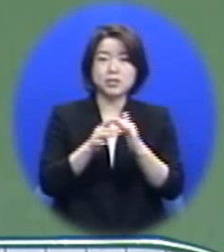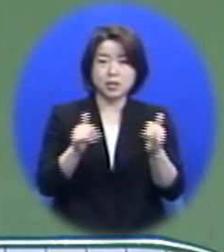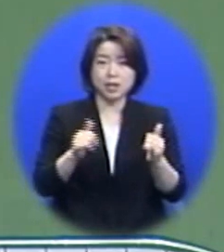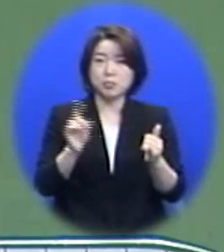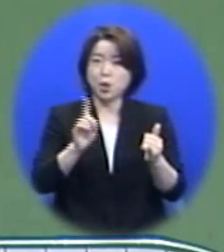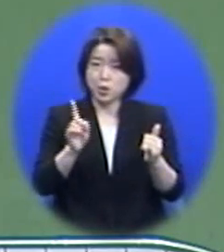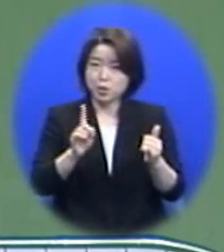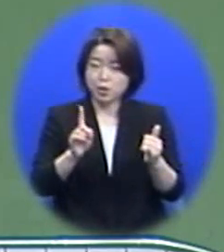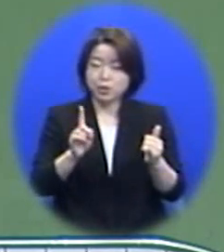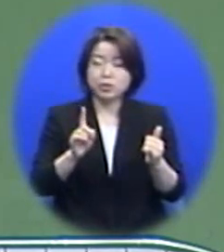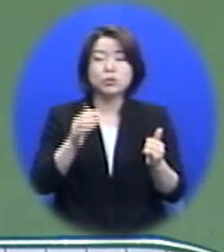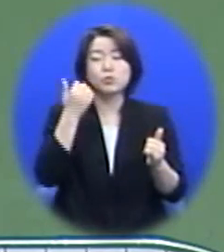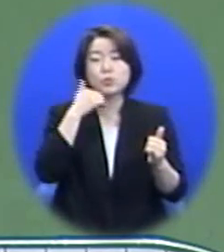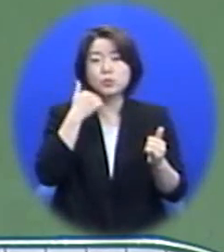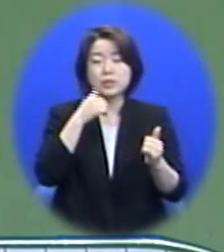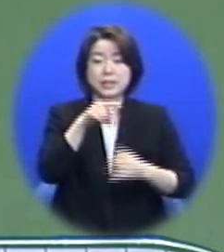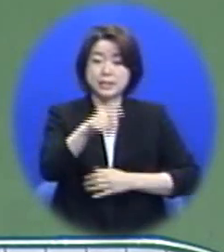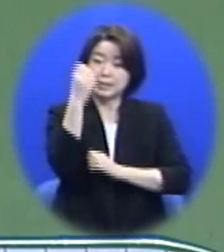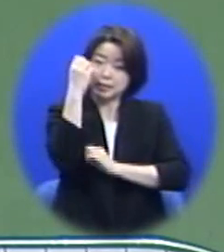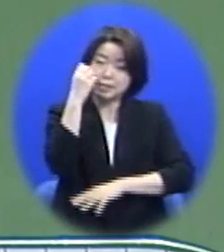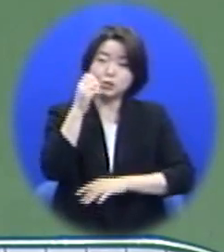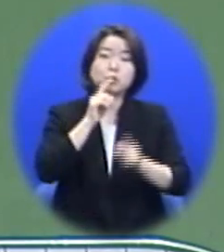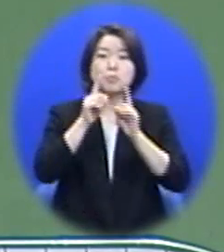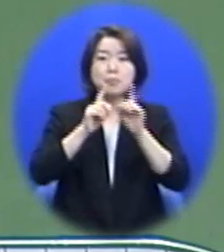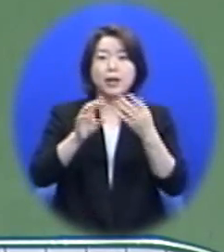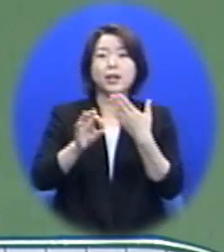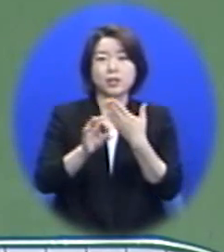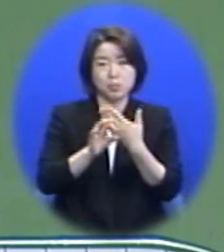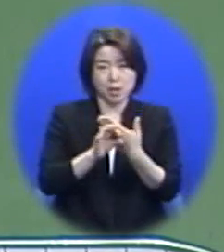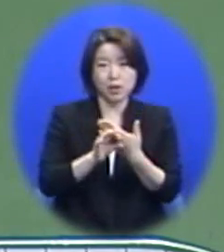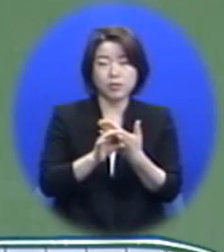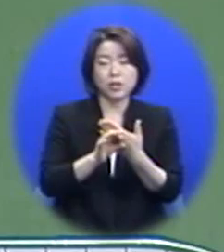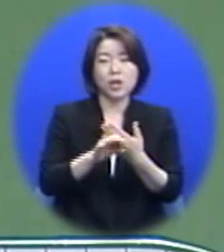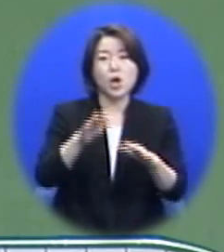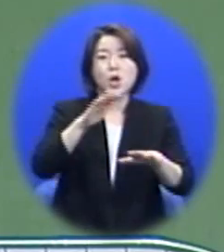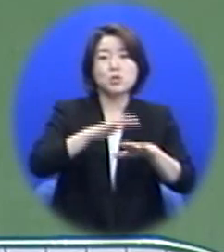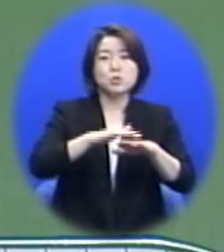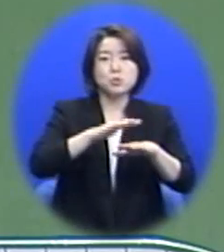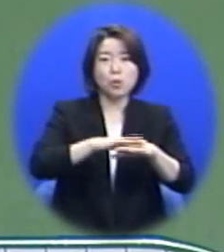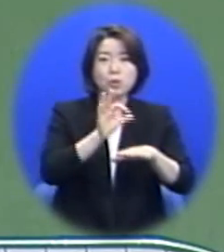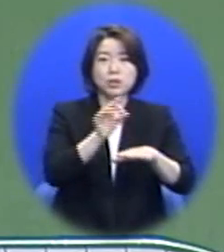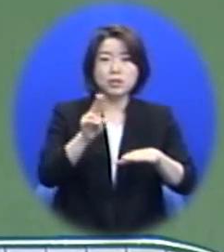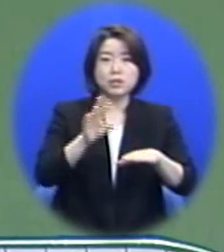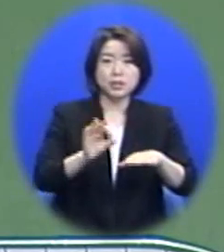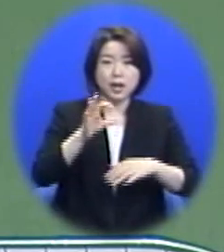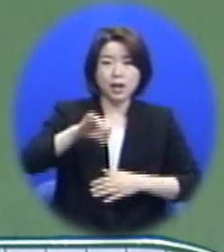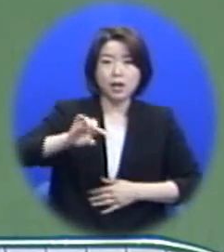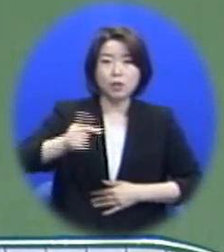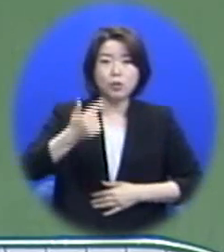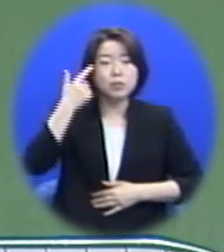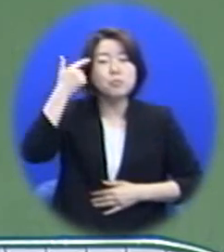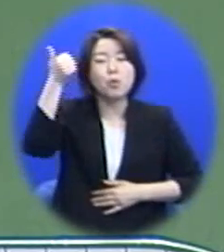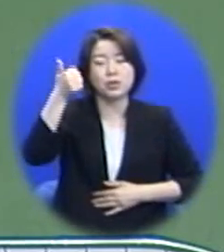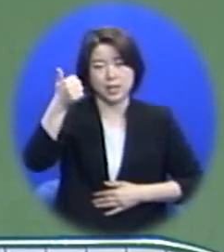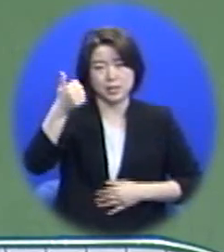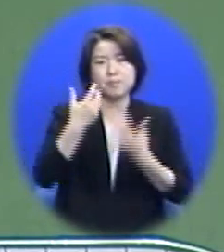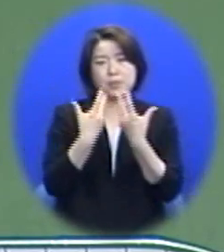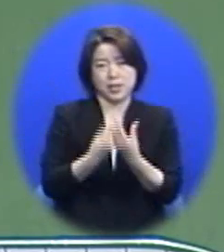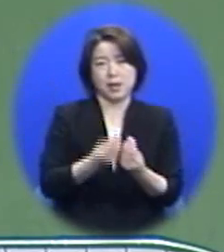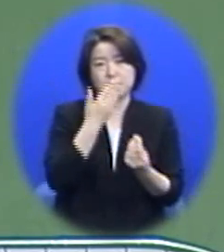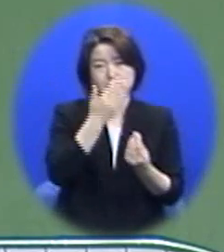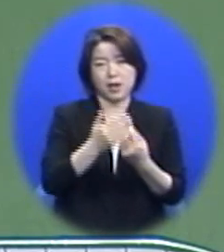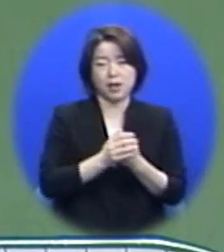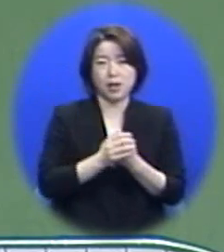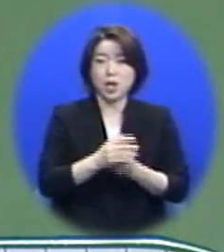사람인지 그 기준을 말하라 그러면 손양원 목사님을 들 수 있습니다 손양원 목사님은 두 아들을